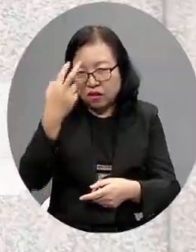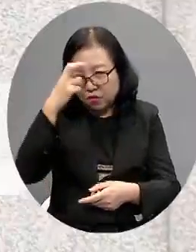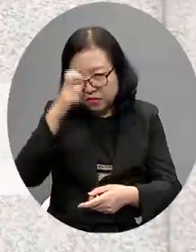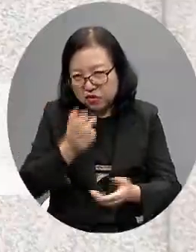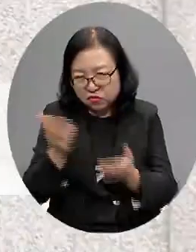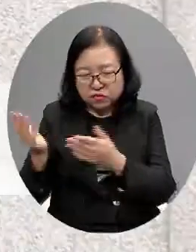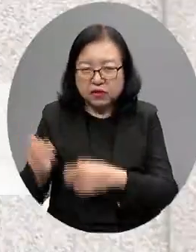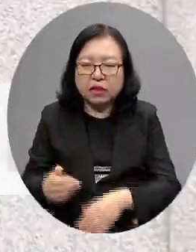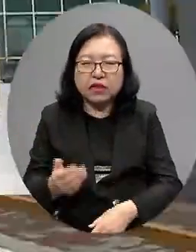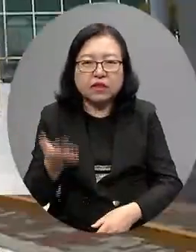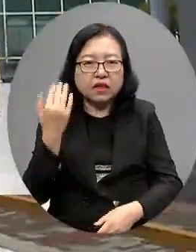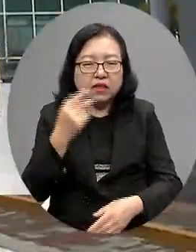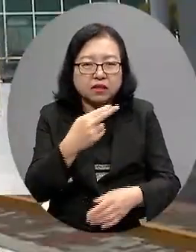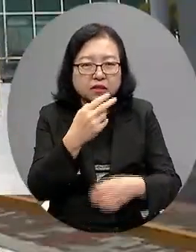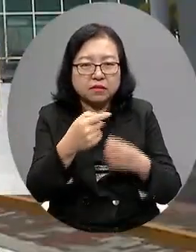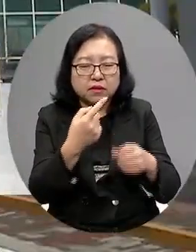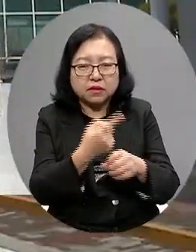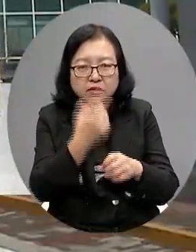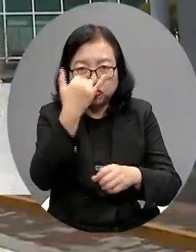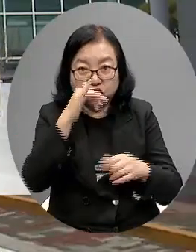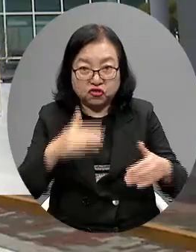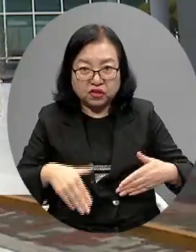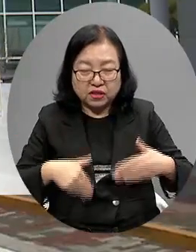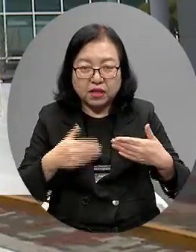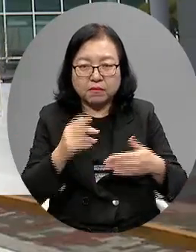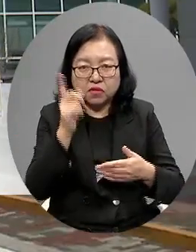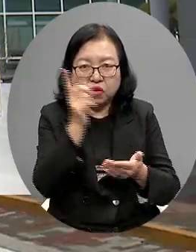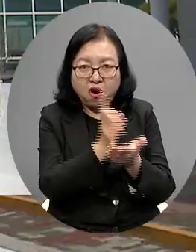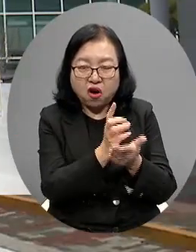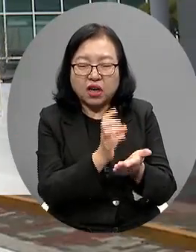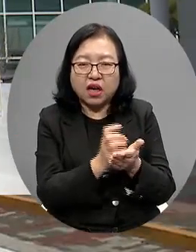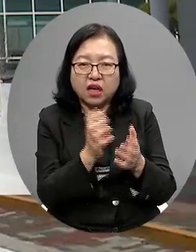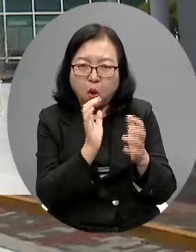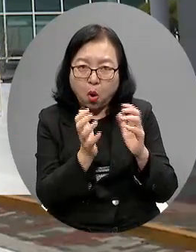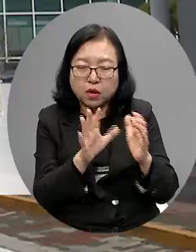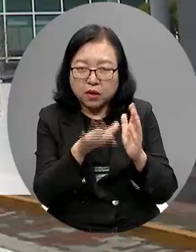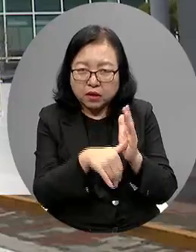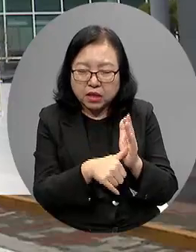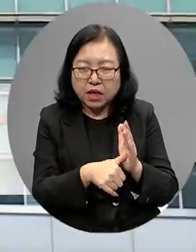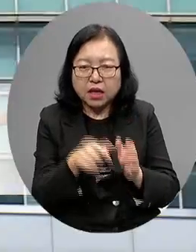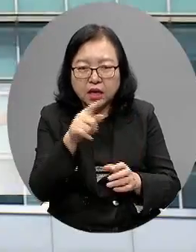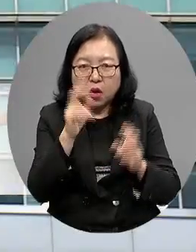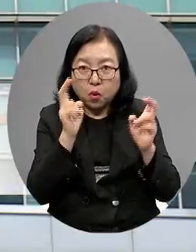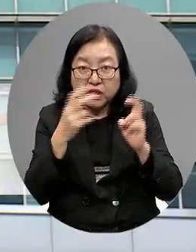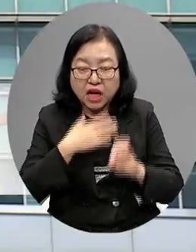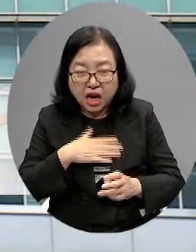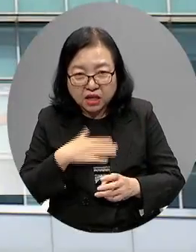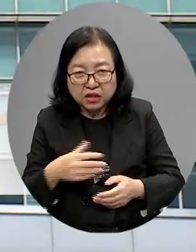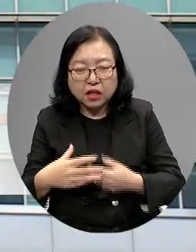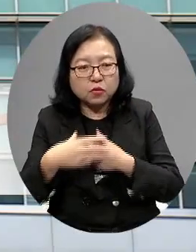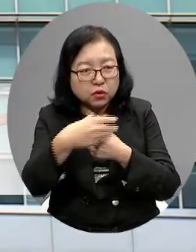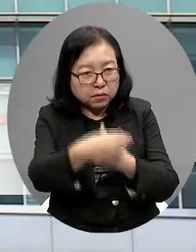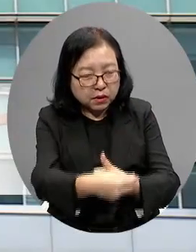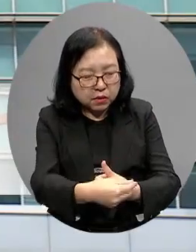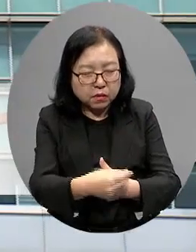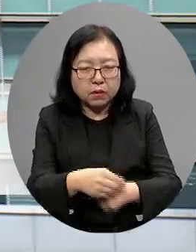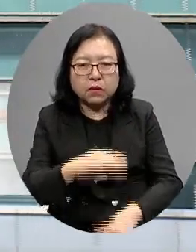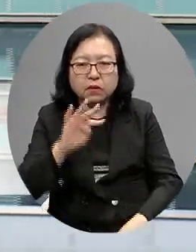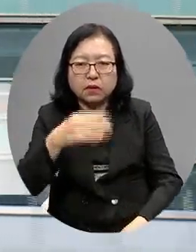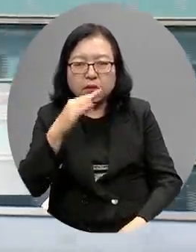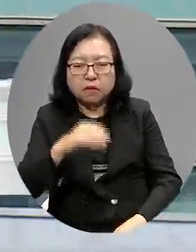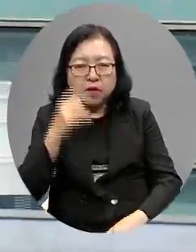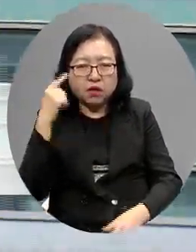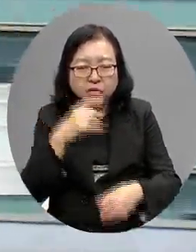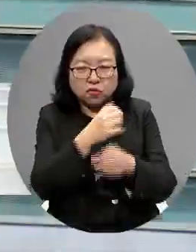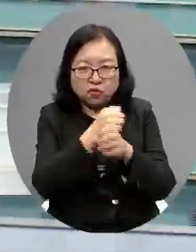충남 천안에서 열린 드론 연구 워크숍에 친분이 있던 주체측 초대로 참가해 400만 원 어치 연구용